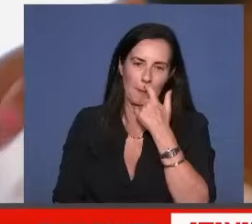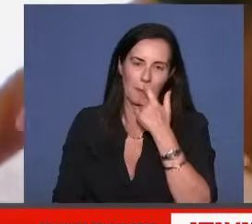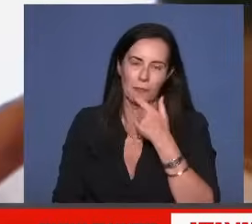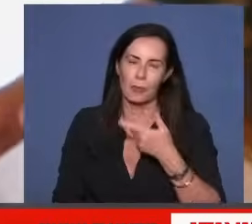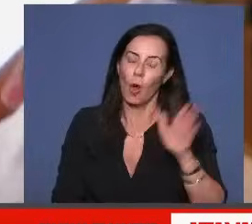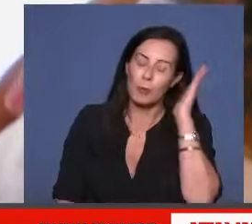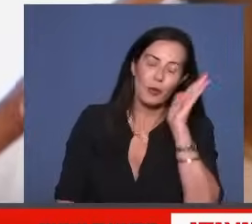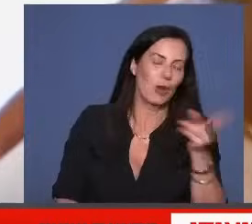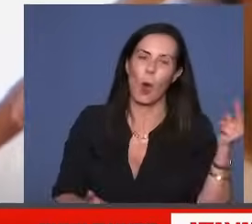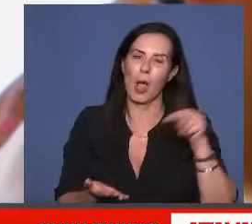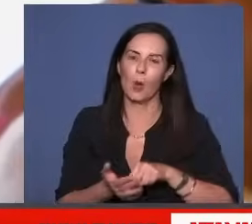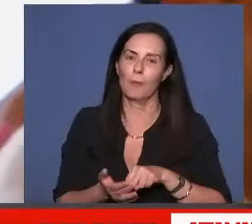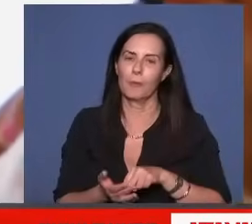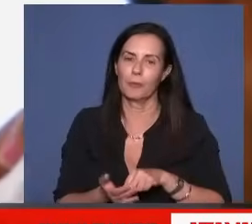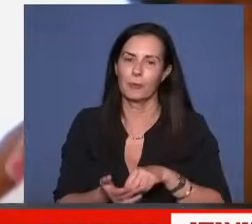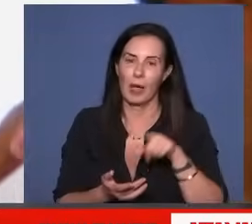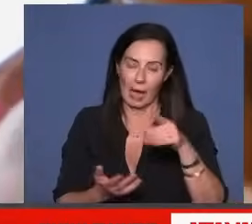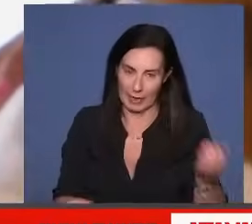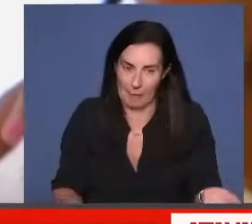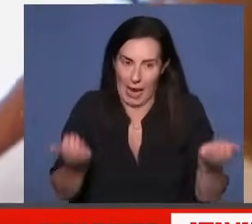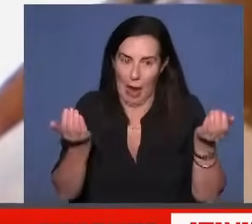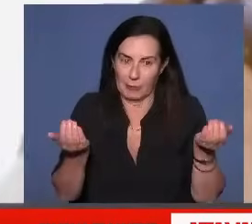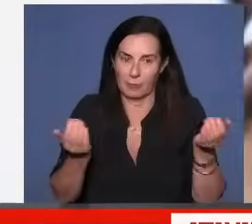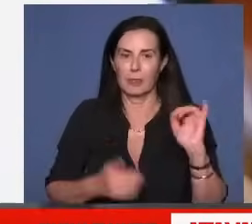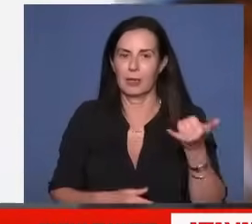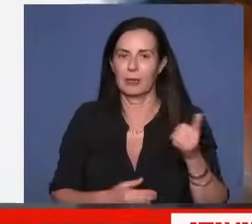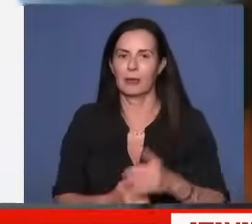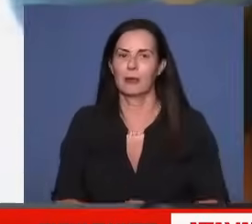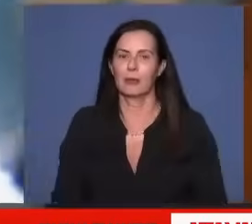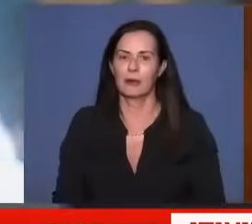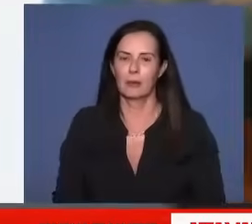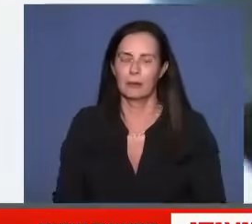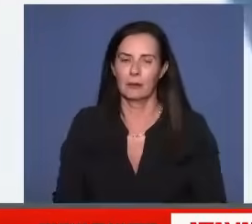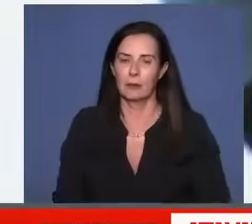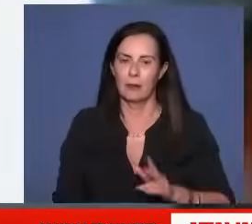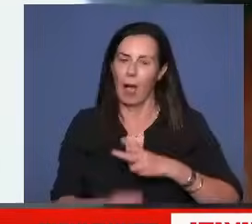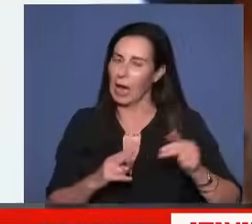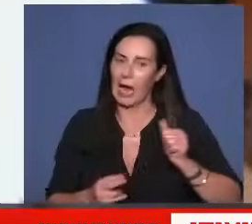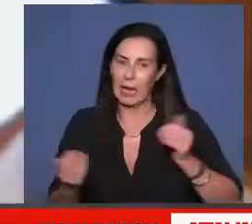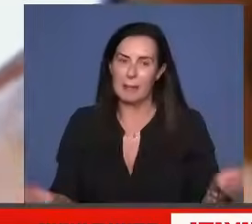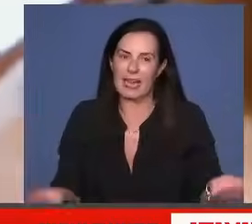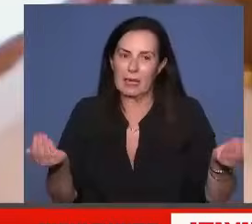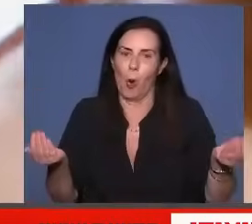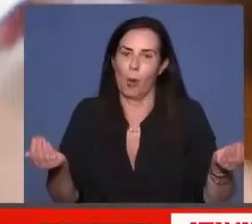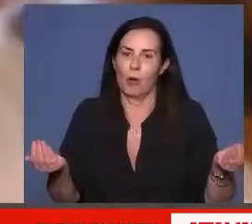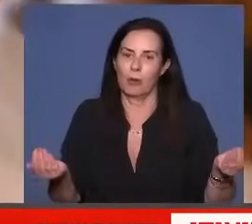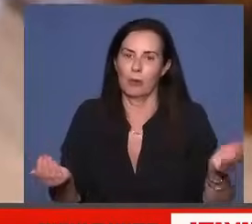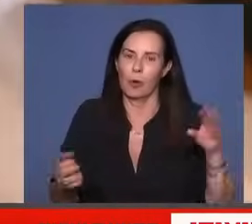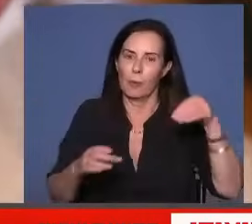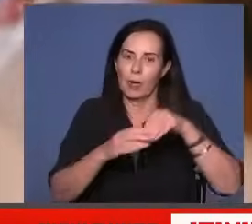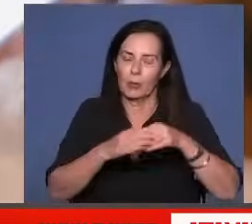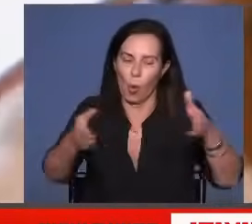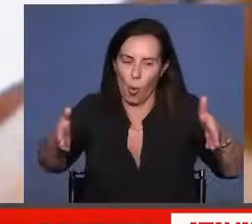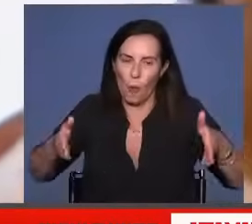לישון בלי לקום, כל הזמן. אתם הרמתם אותו? כן. איך? רק אחרי ילים הרימו אותו. לא, הוא היה בתוך